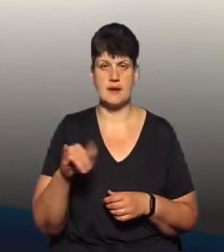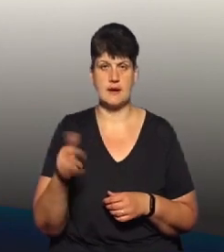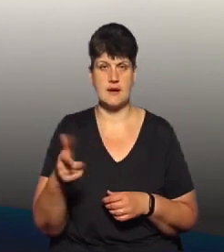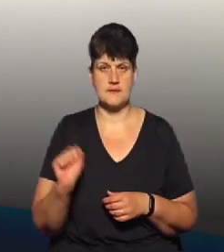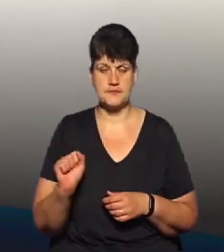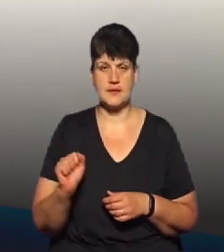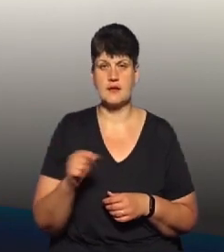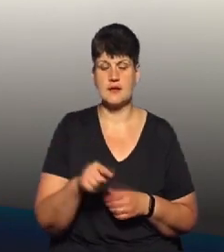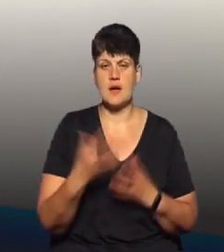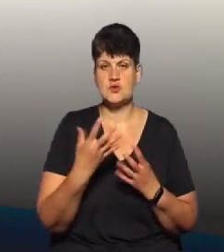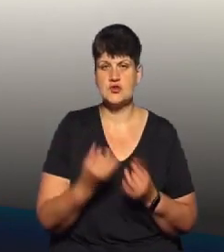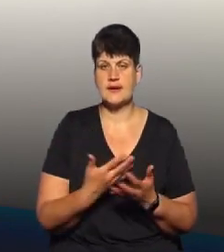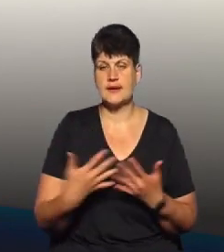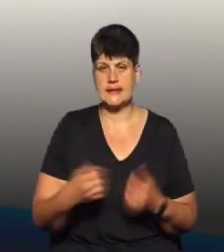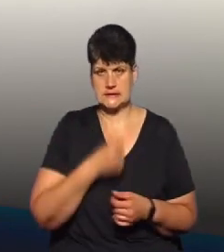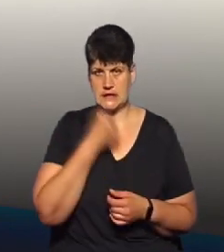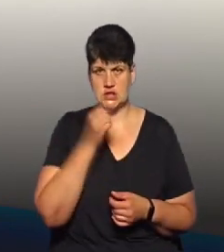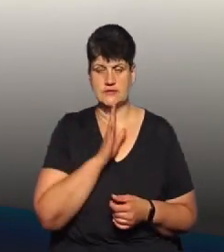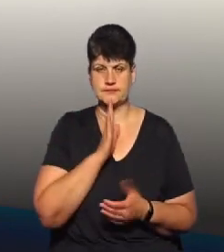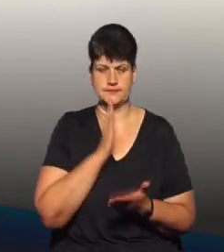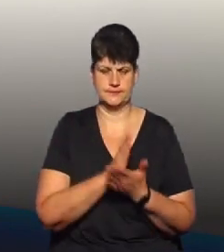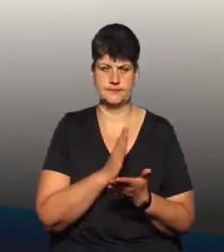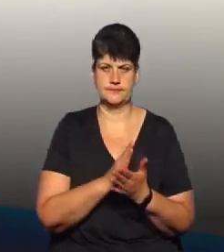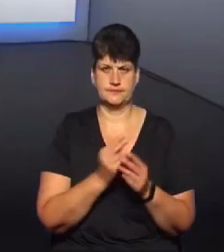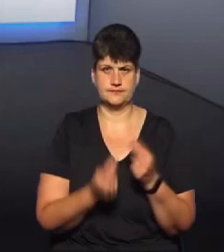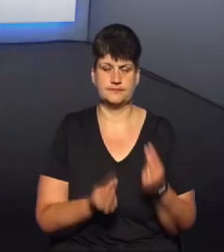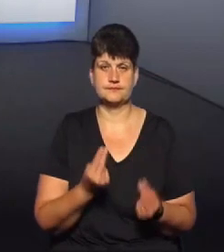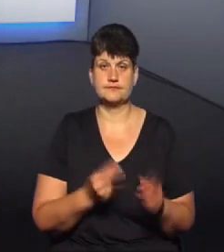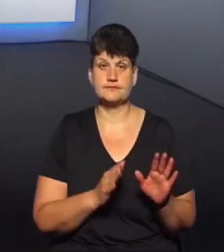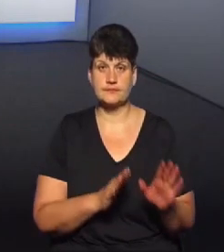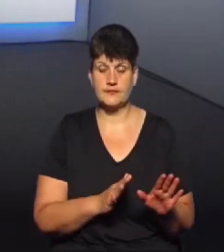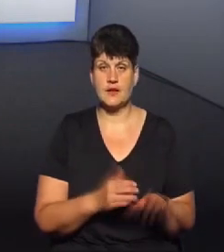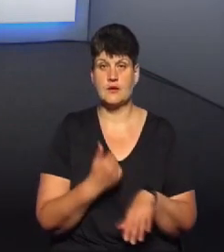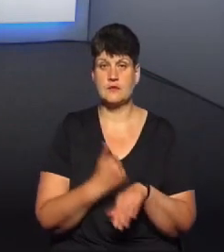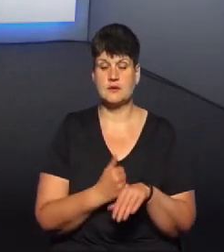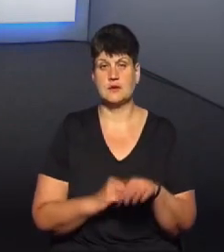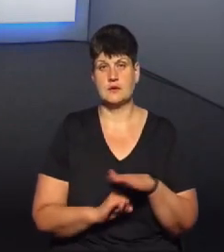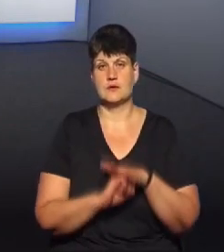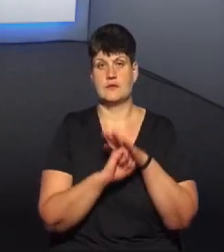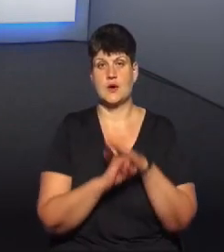кілька старших дівчат, безумовно, грає. Хоча основа команди – це оці дівчата